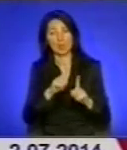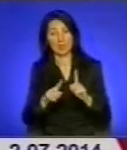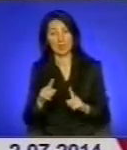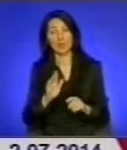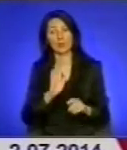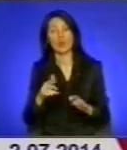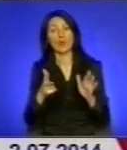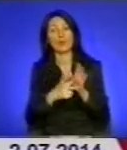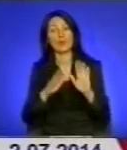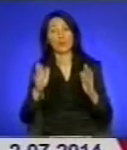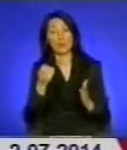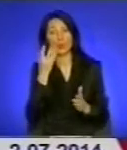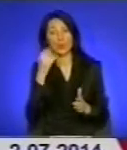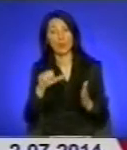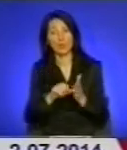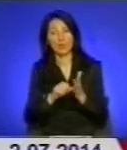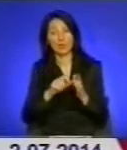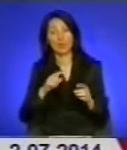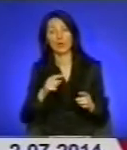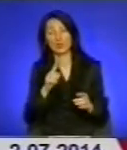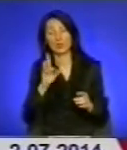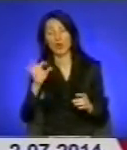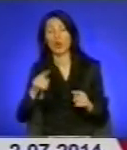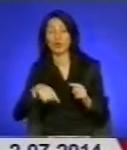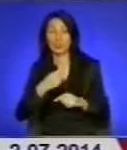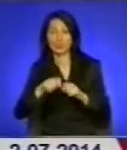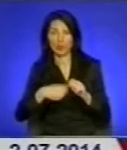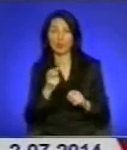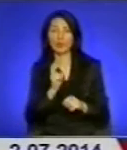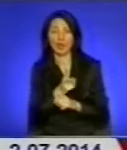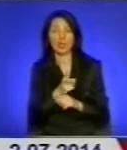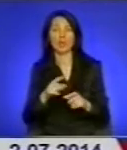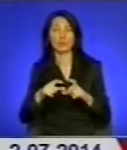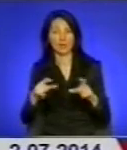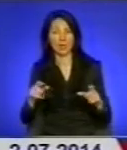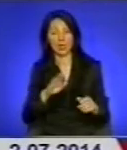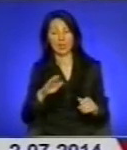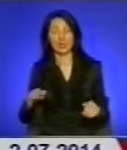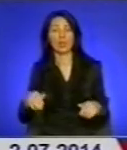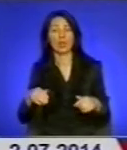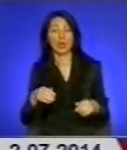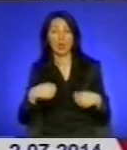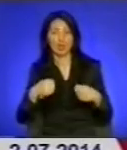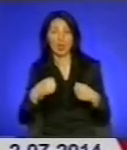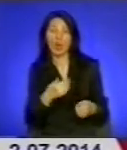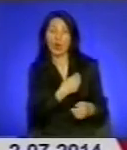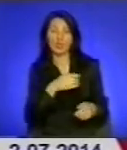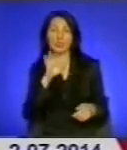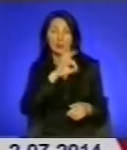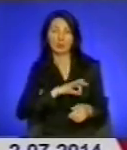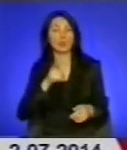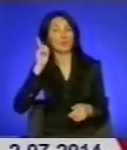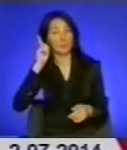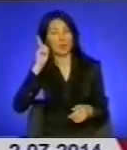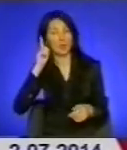випадків коли учасників ЗНО через порушення видалялись аудиторій діти намагалися скористатися мобільними телефонами технічні